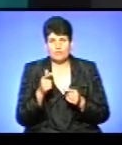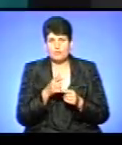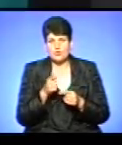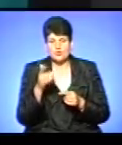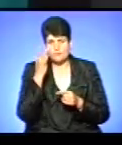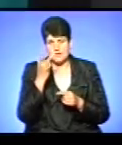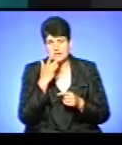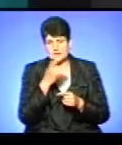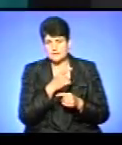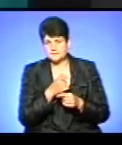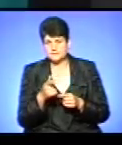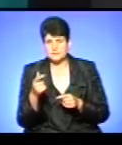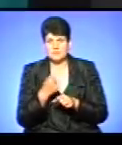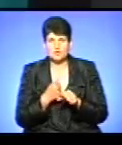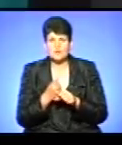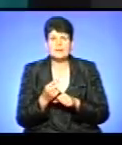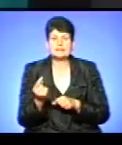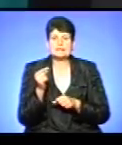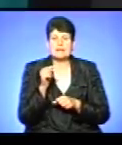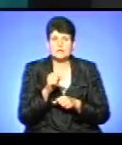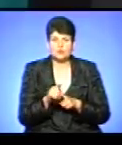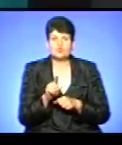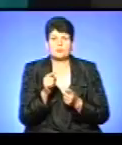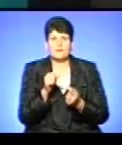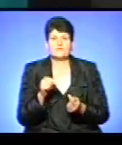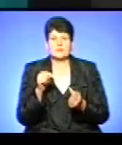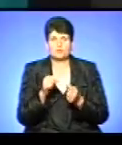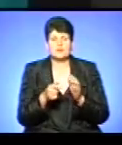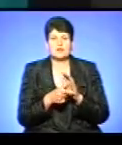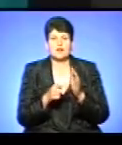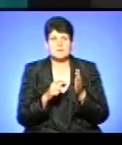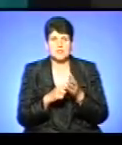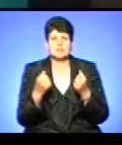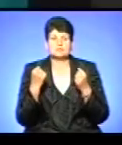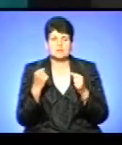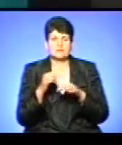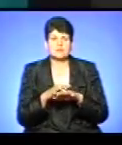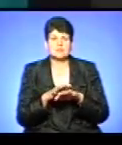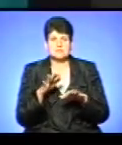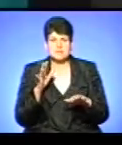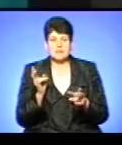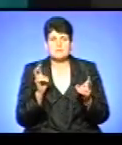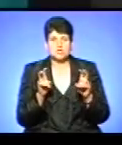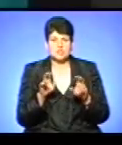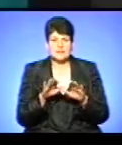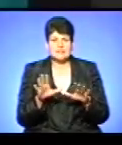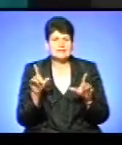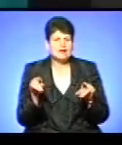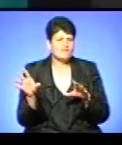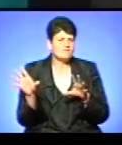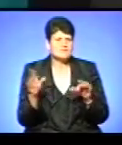періоду ми працювали для того, щоб відповідні і кабінети, і спортивні зали прийшли діти, і там все